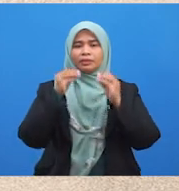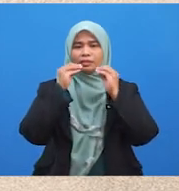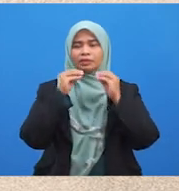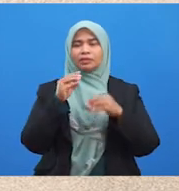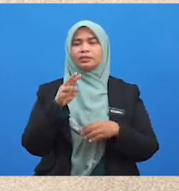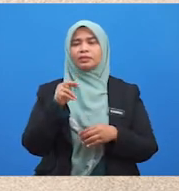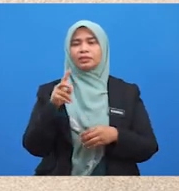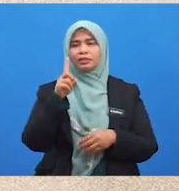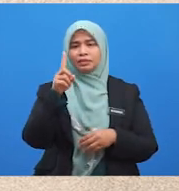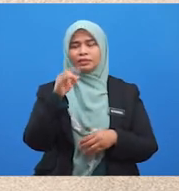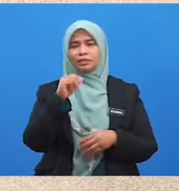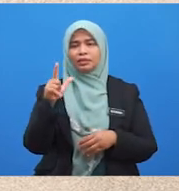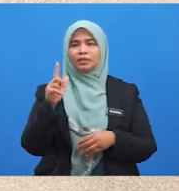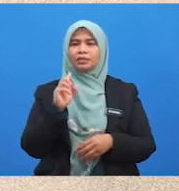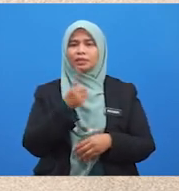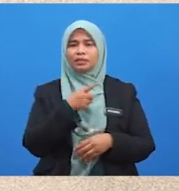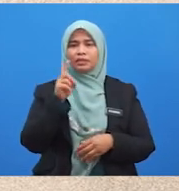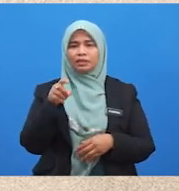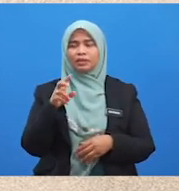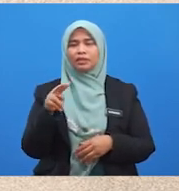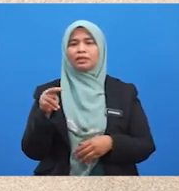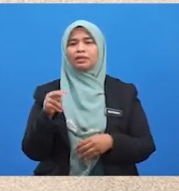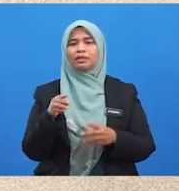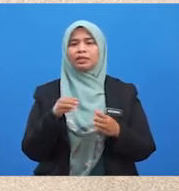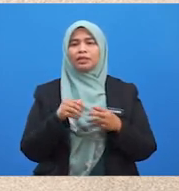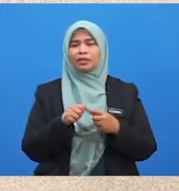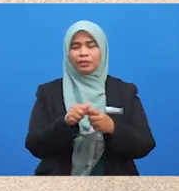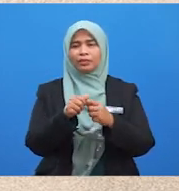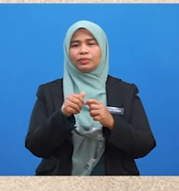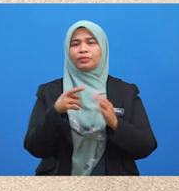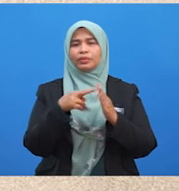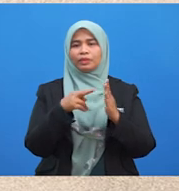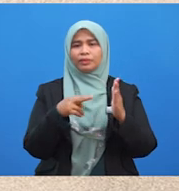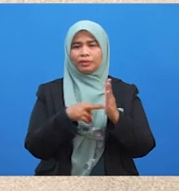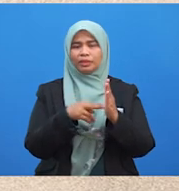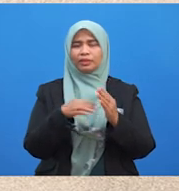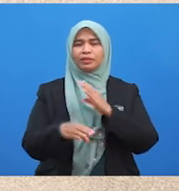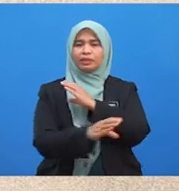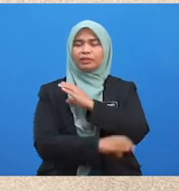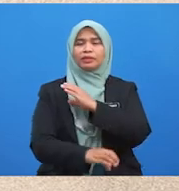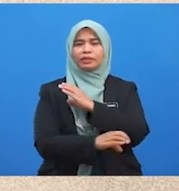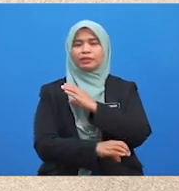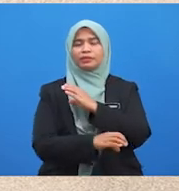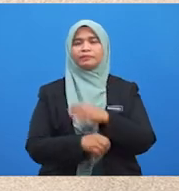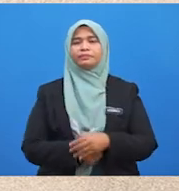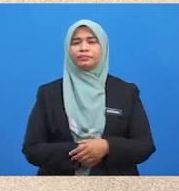Pengajaran yang pertama adalah kita hendaklah mematuhi peraturan dan undang-undang negara.